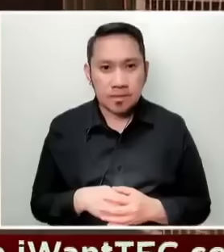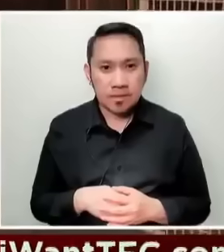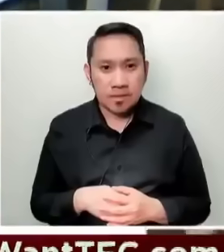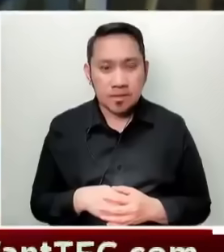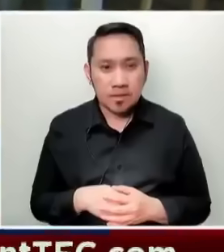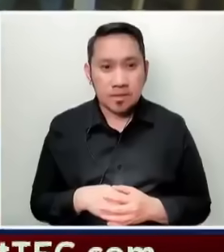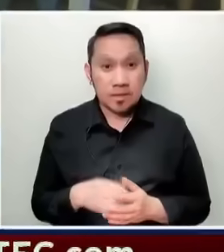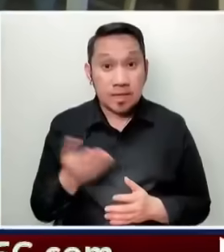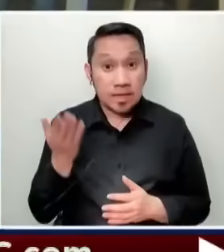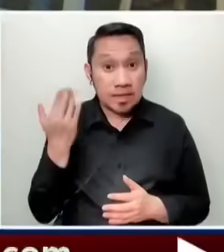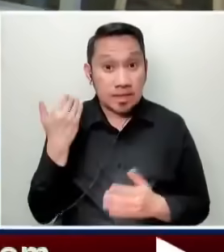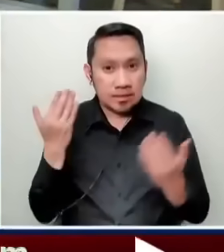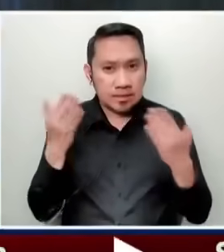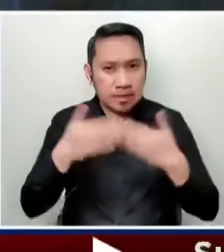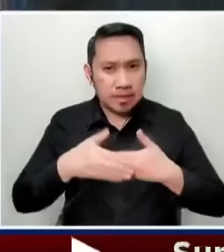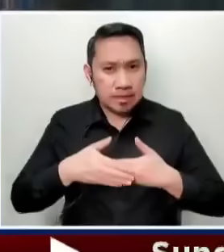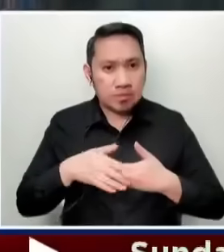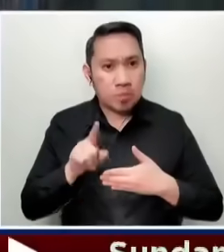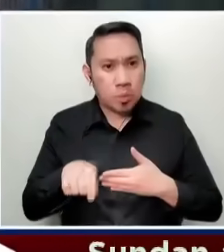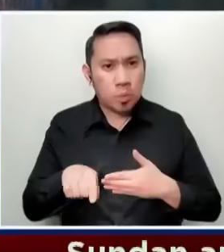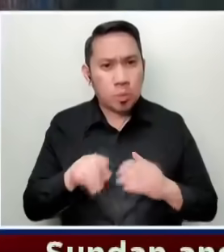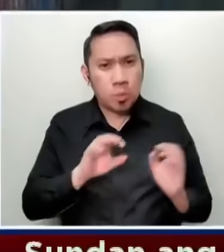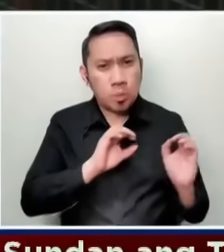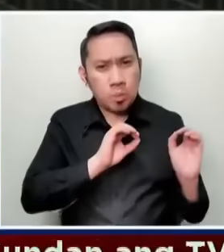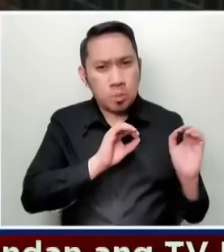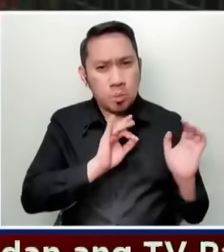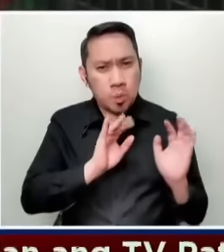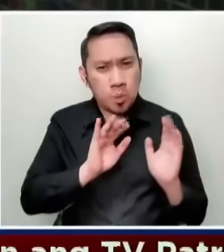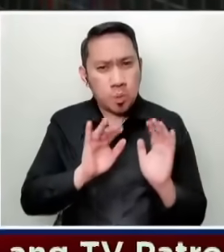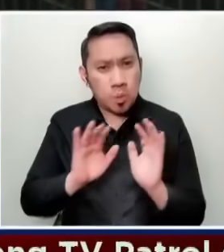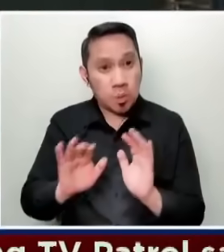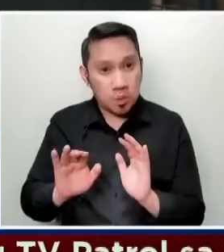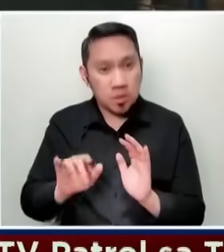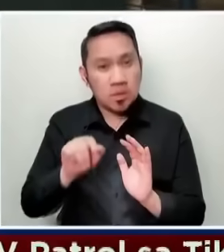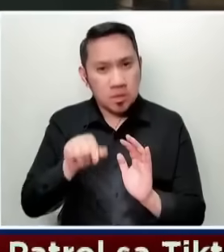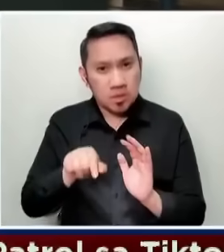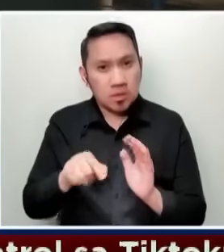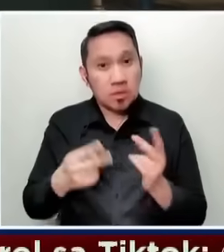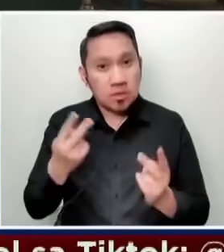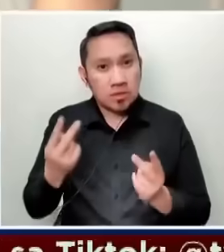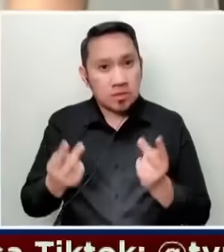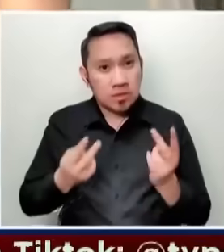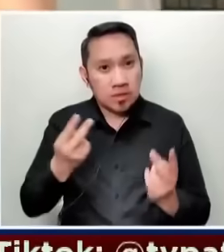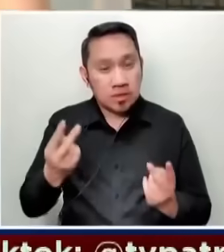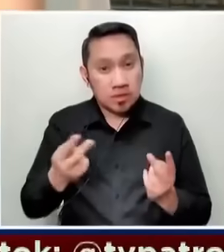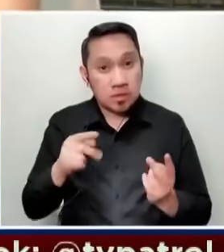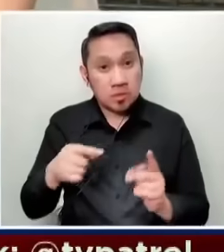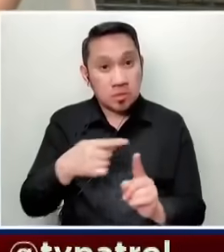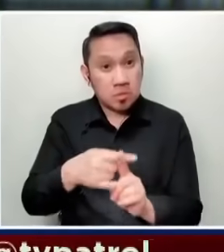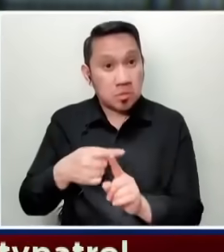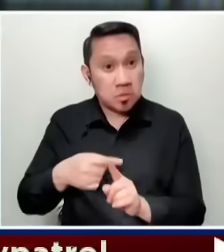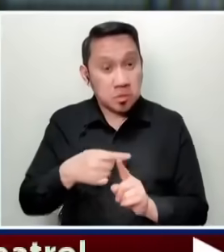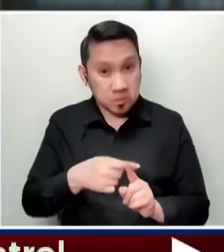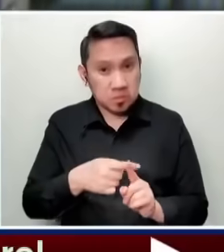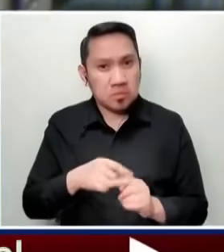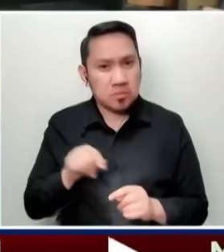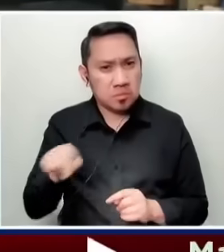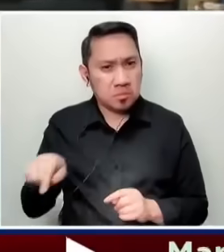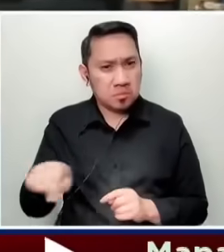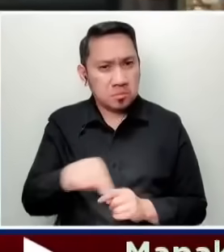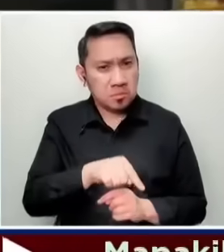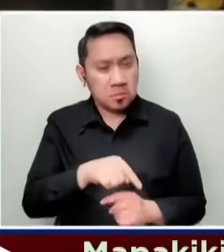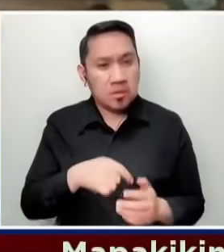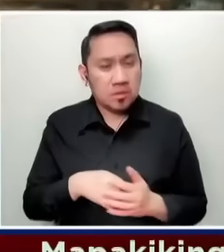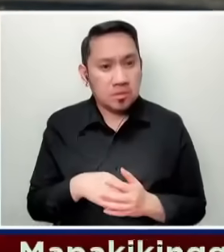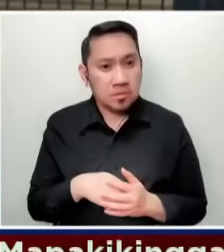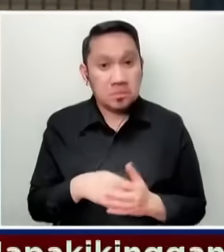Gabi pa lang, nagsimula ng dumagsa sa Manila North Cemetery ang mga bibisita sa puntod ng kanilang mga mahal sa buhay.